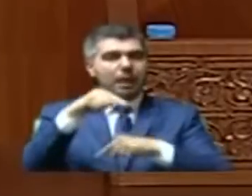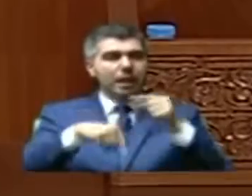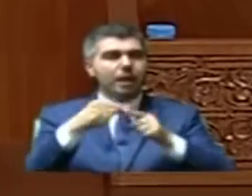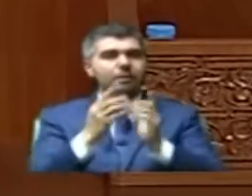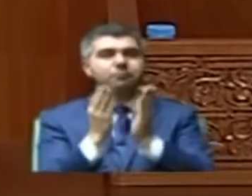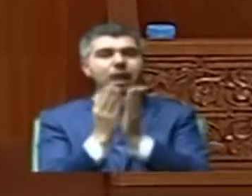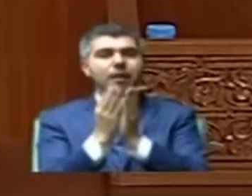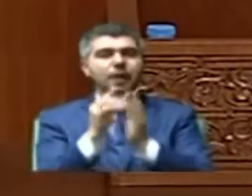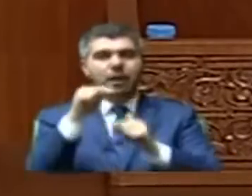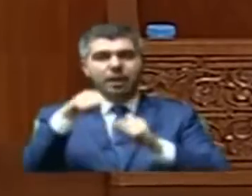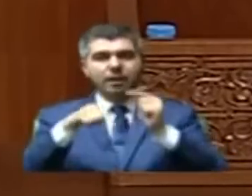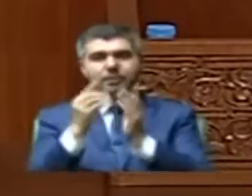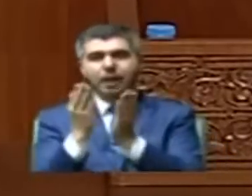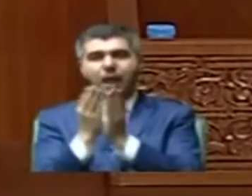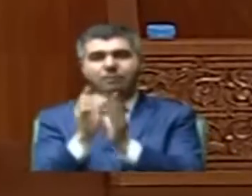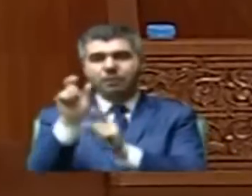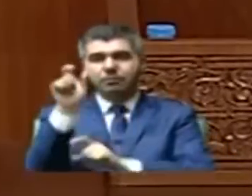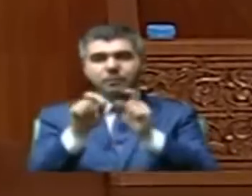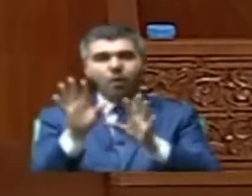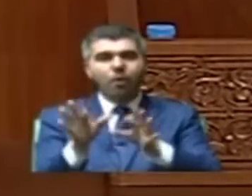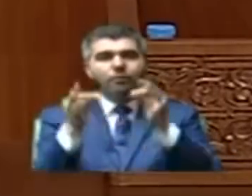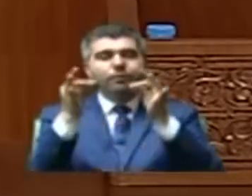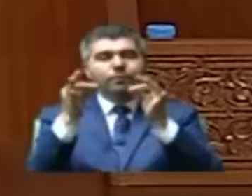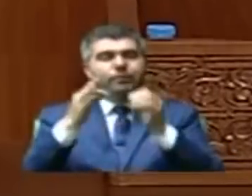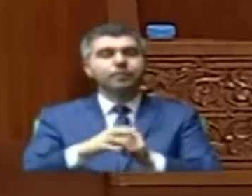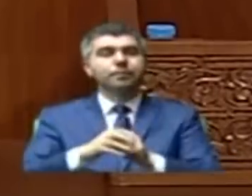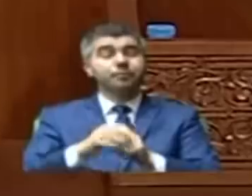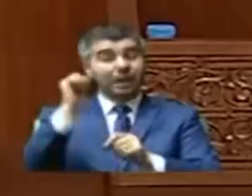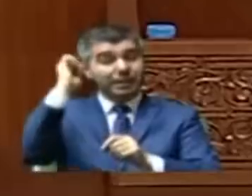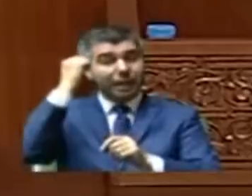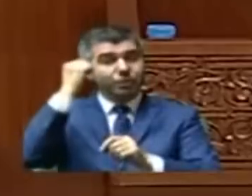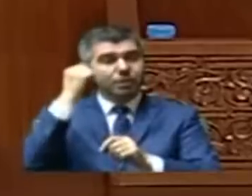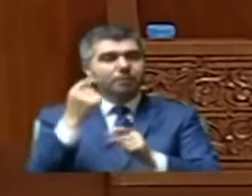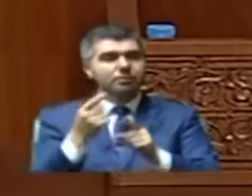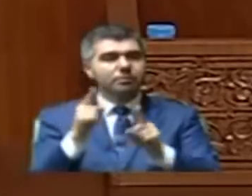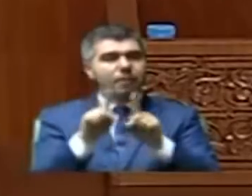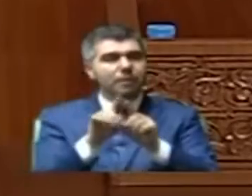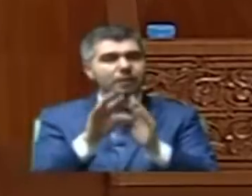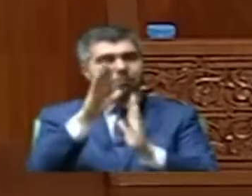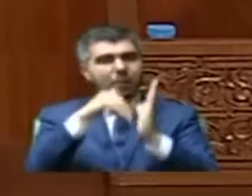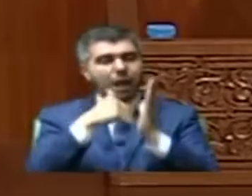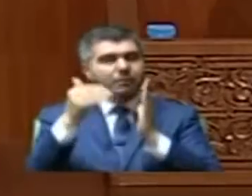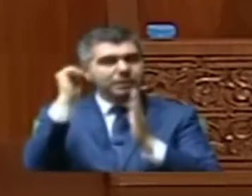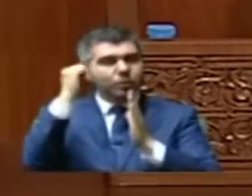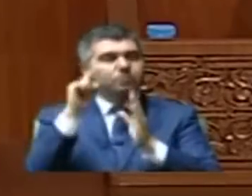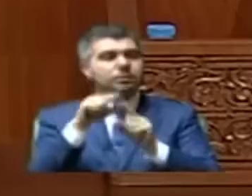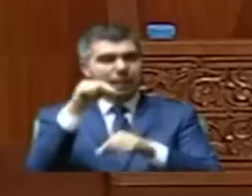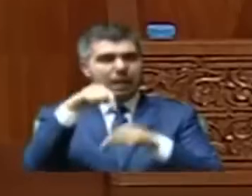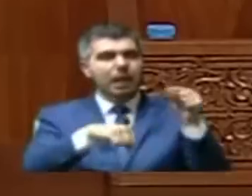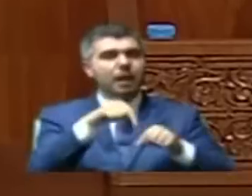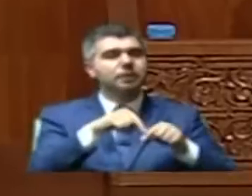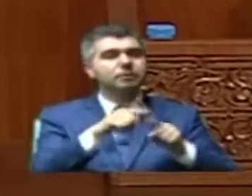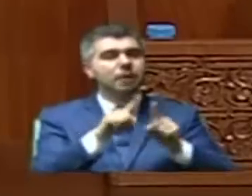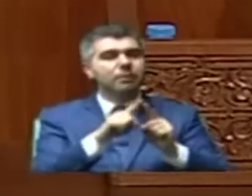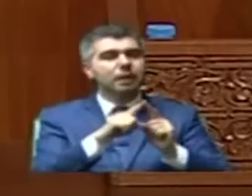تكون فبالعكس استراتيجيه التكوين المهني مندمجه مندمجه على الاقل مع